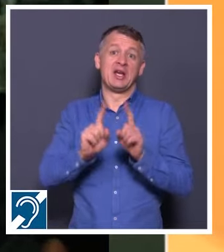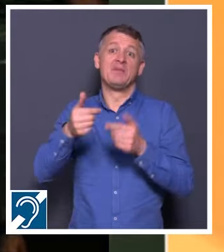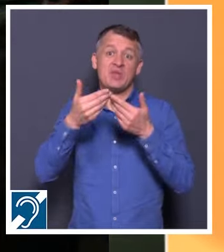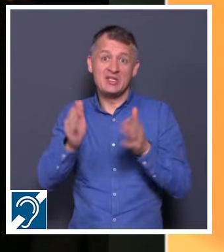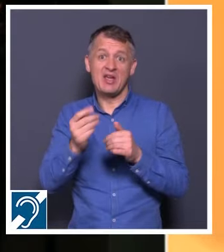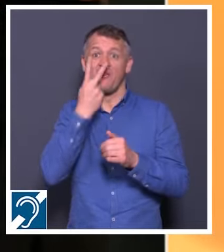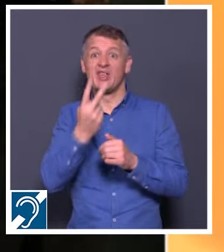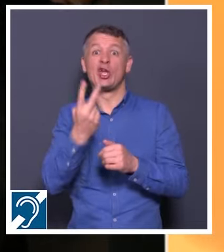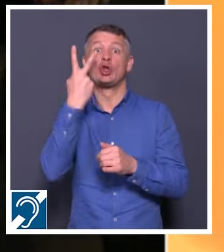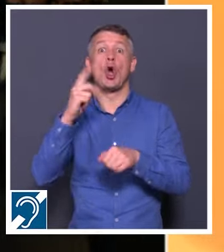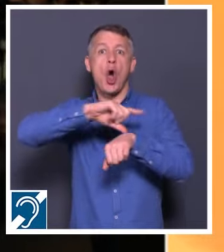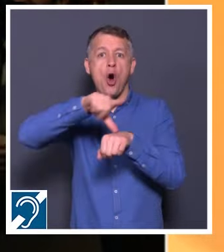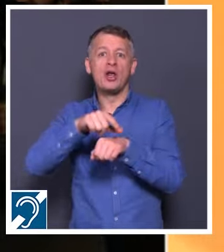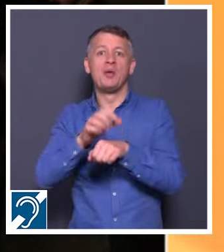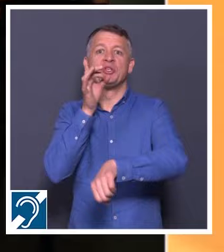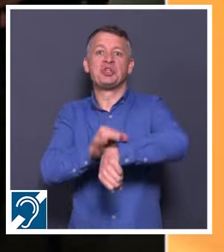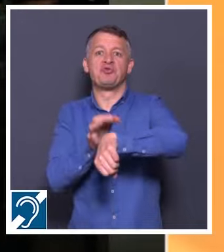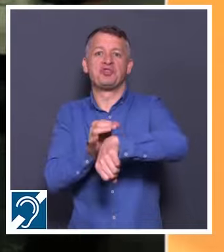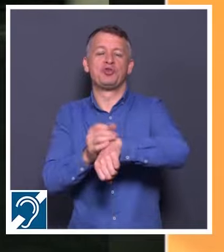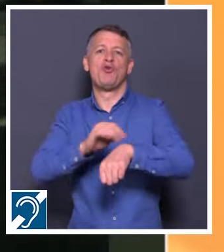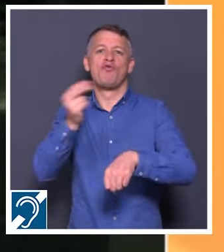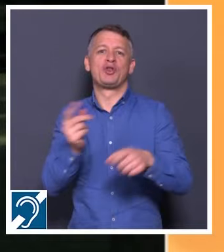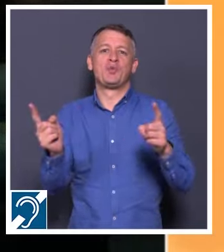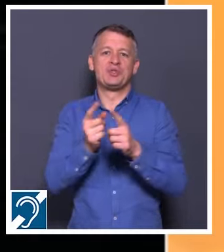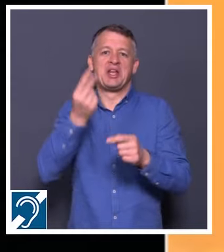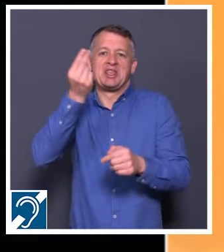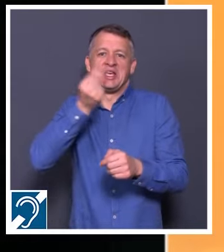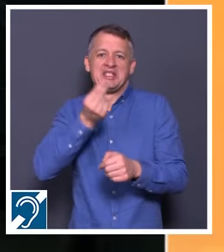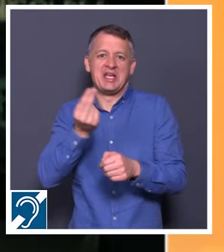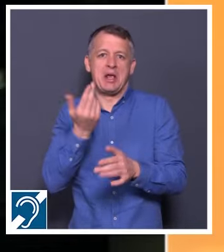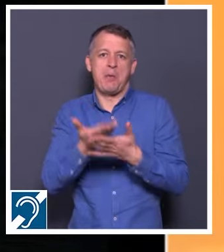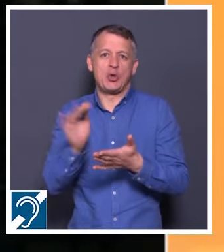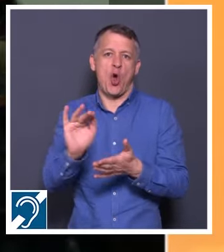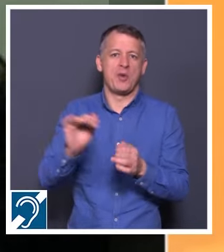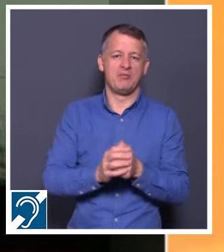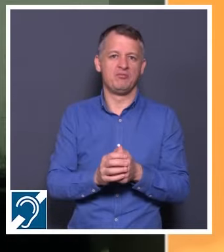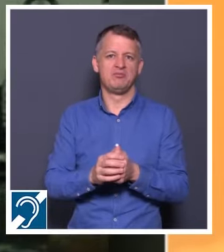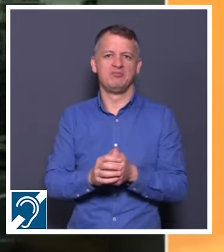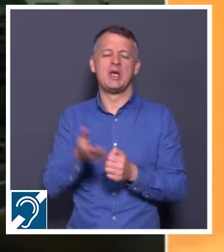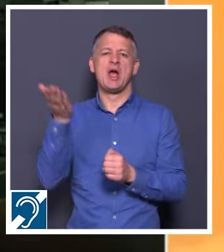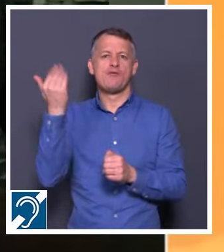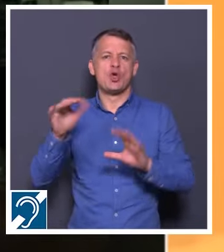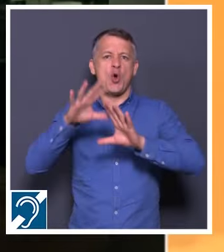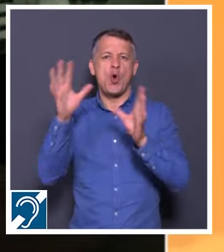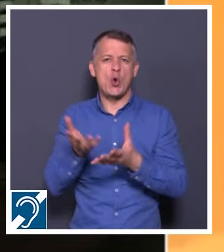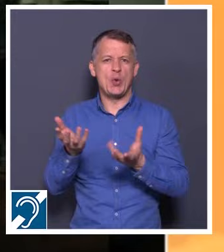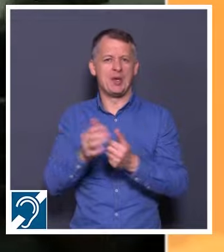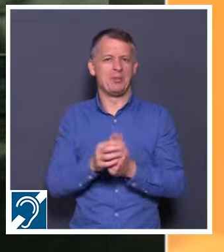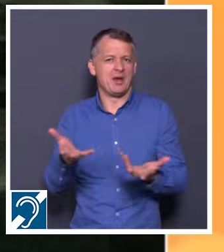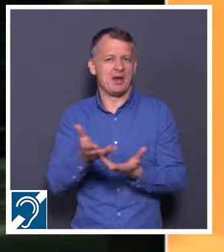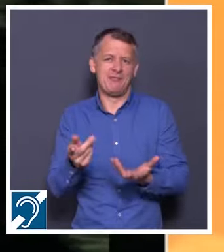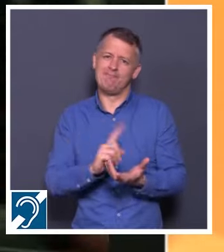Ceaușescu și foarte puține desene animate. În rest, era o lume schizoidă pe care,